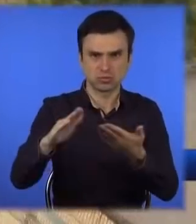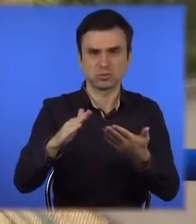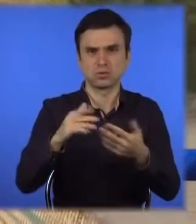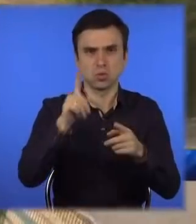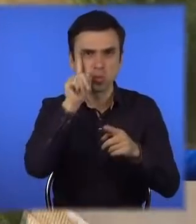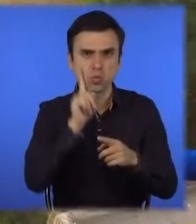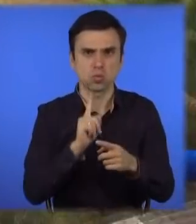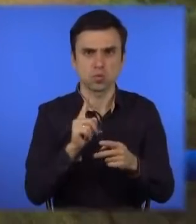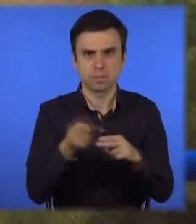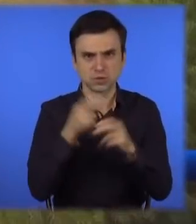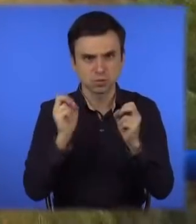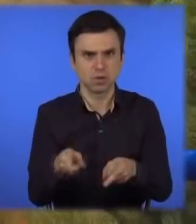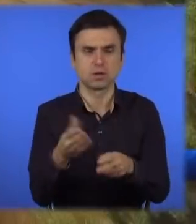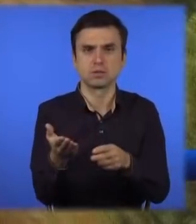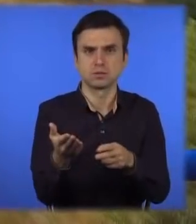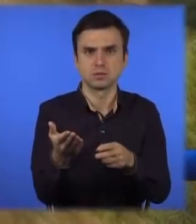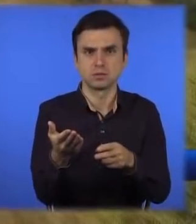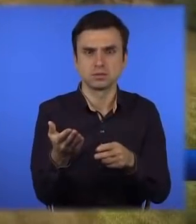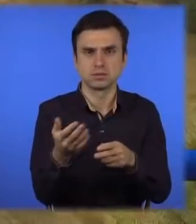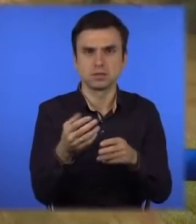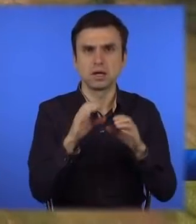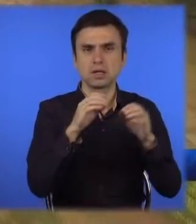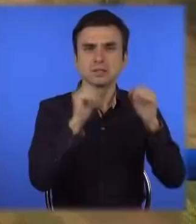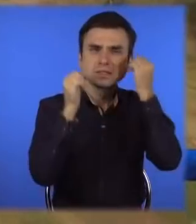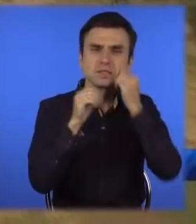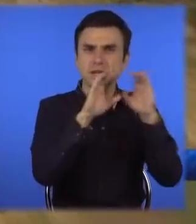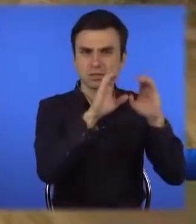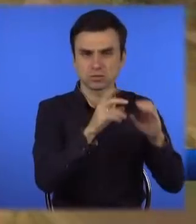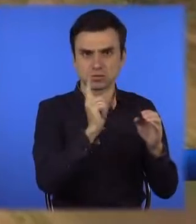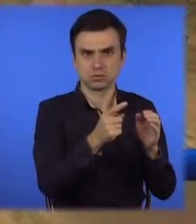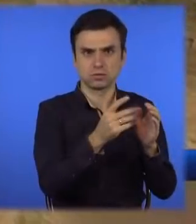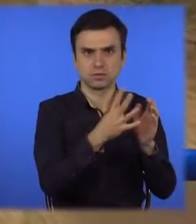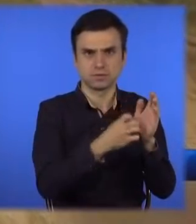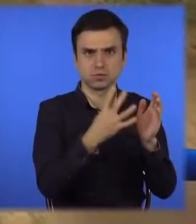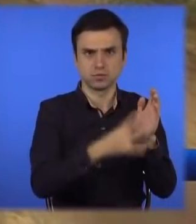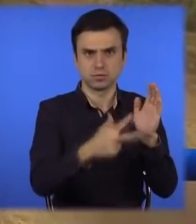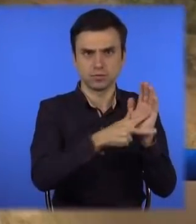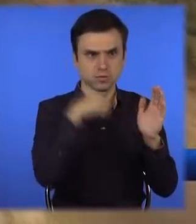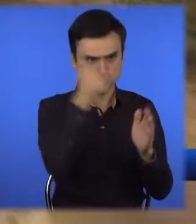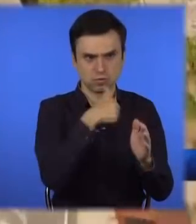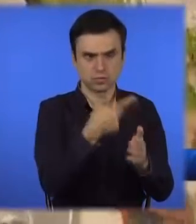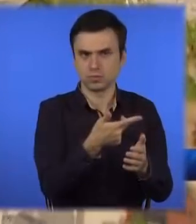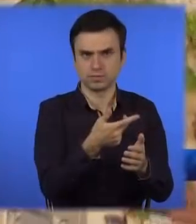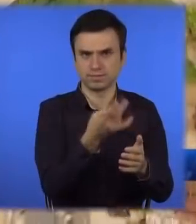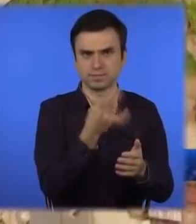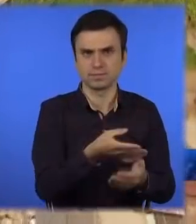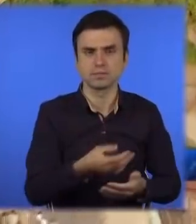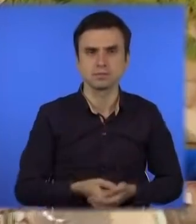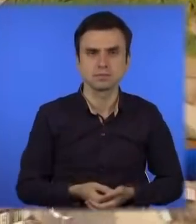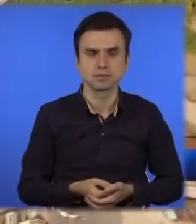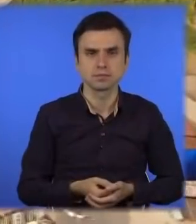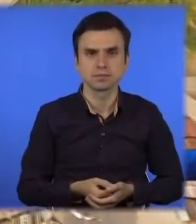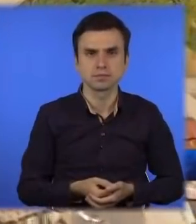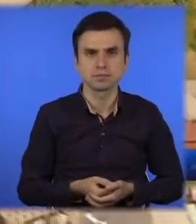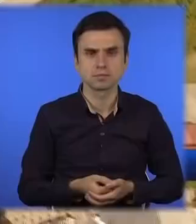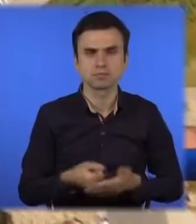розміщення у житлових будинках дитсадків. А з 1 грудня в Україні запрацюють будівельні вимоги щодо теплоізоляції